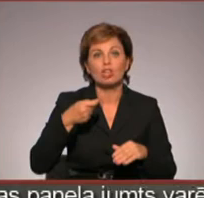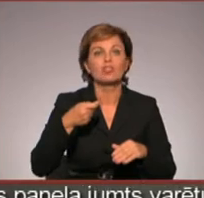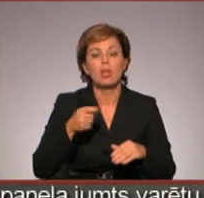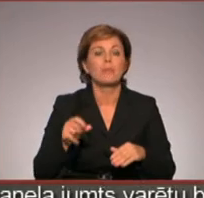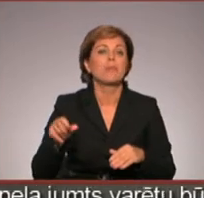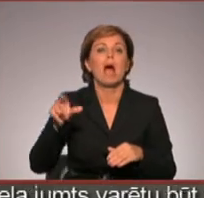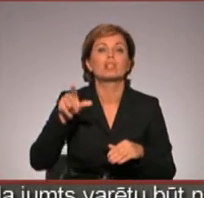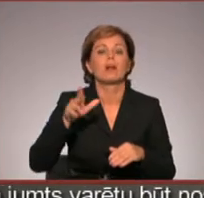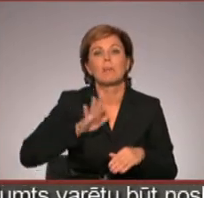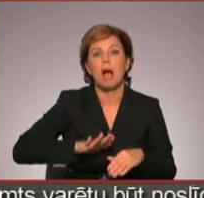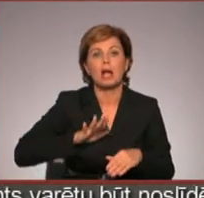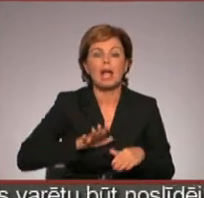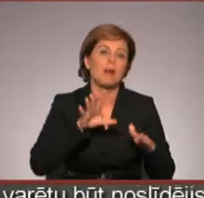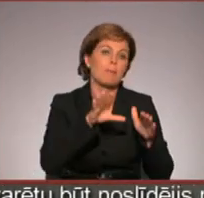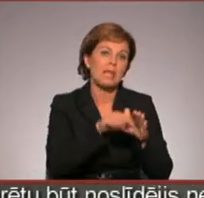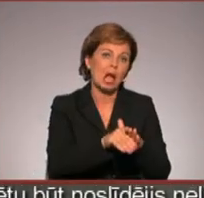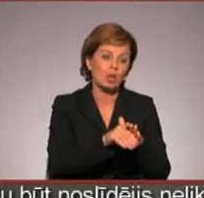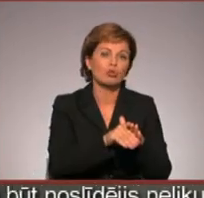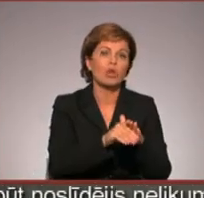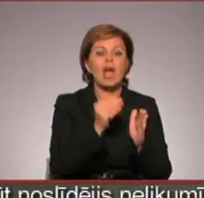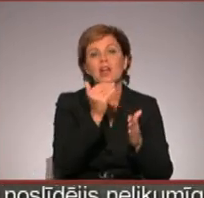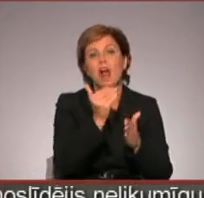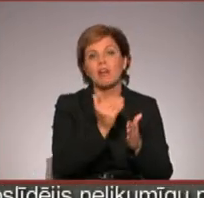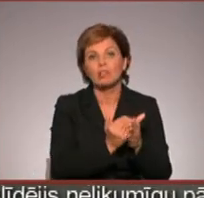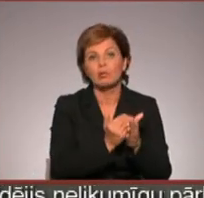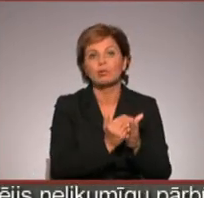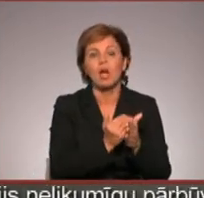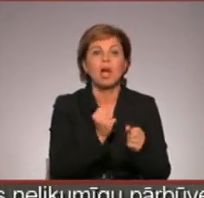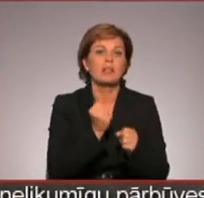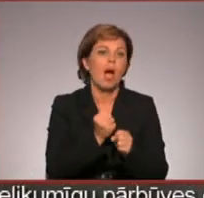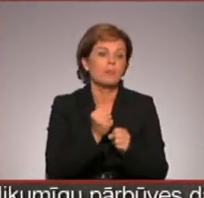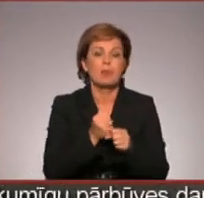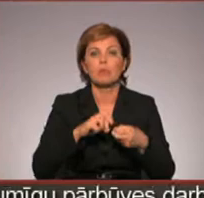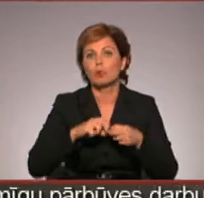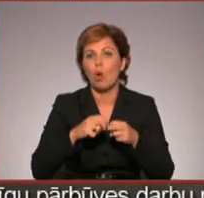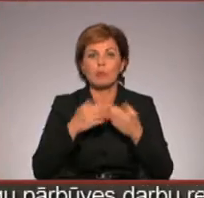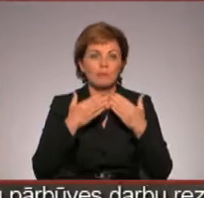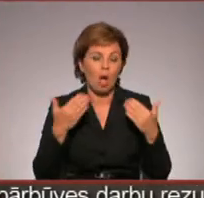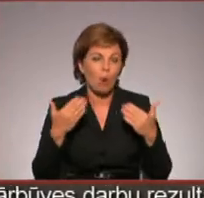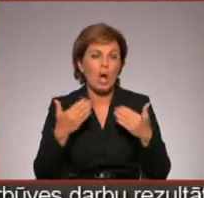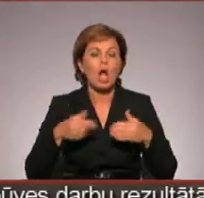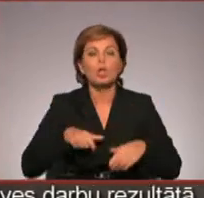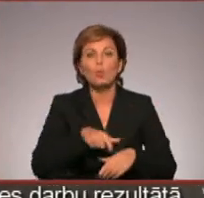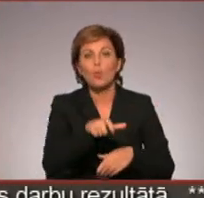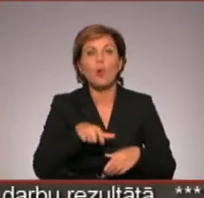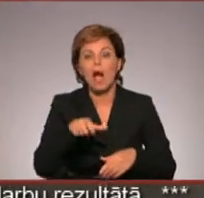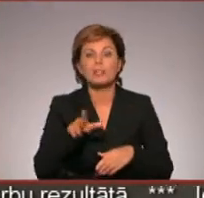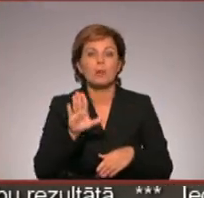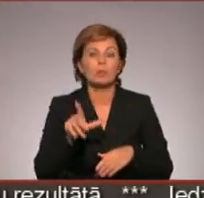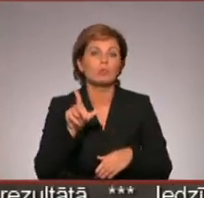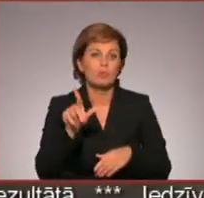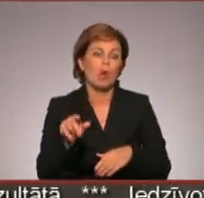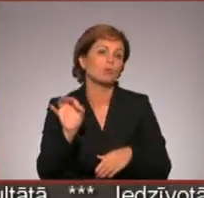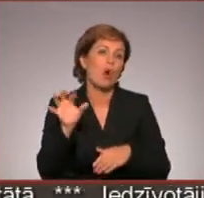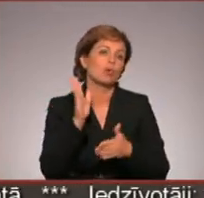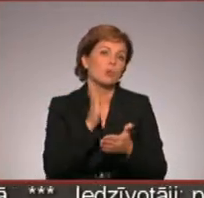pārsvarā mēs pagaidām iekļaujamies grafikos un ar darbiem nekāda problēma nav. Abas joslas būs braucamas apmēram oktobra